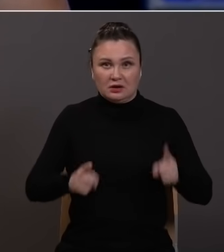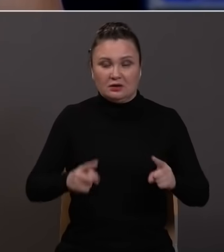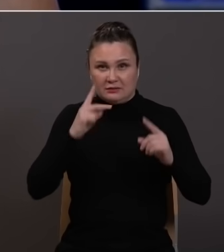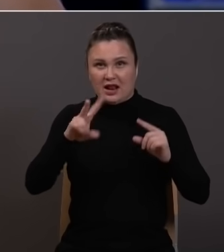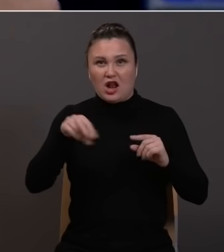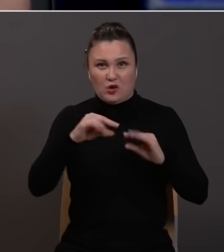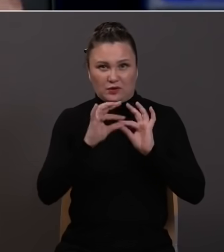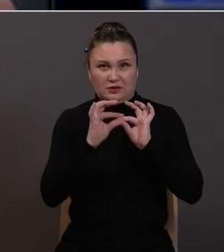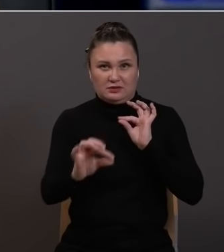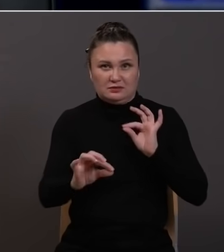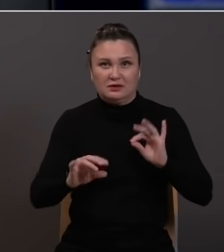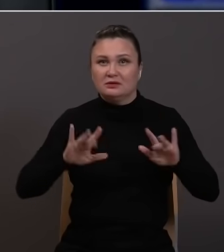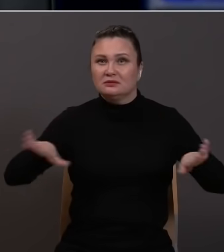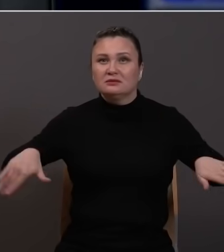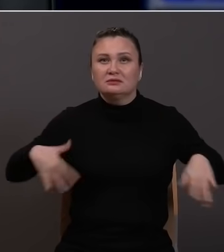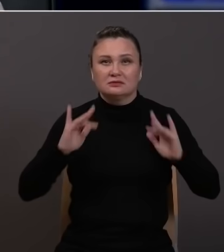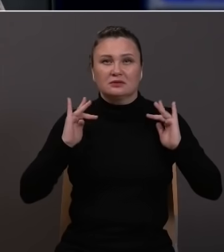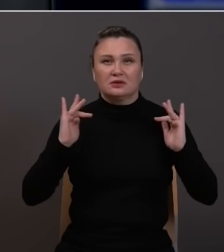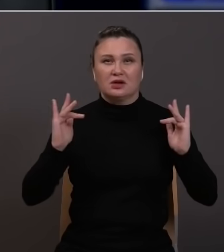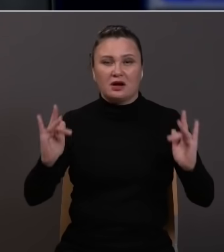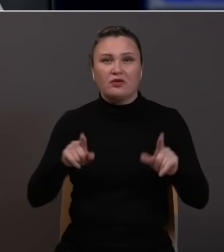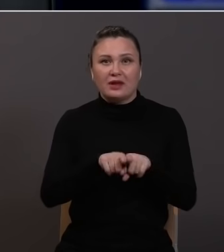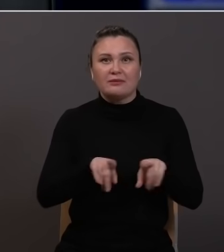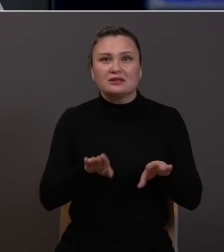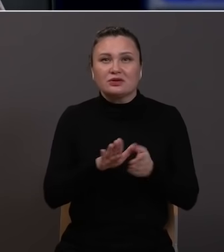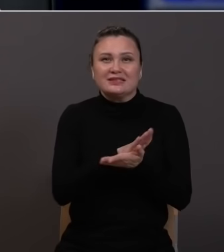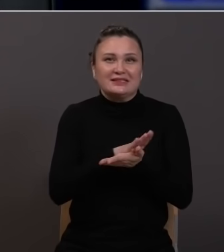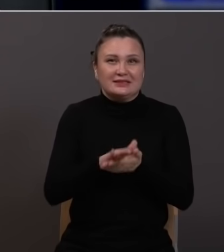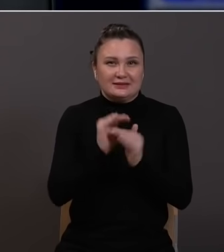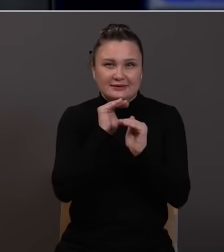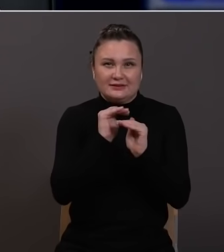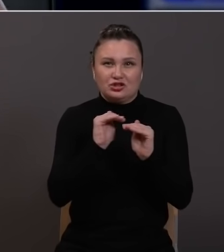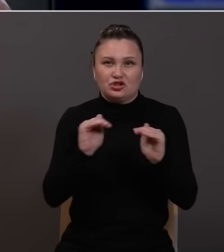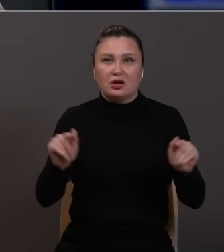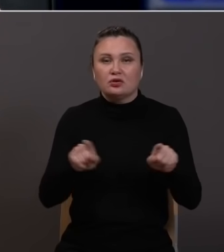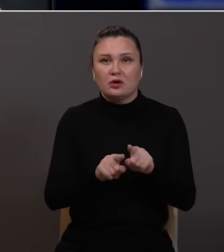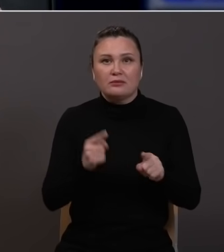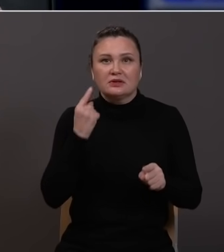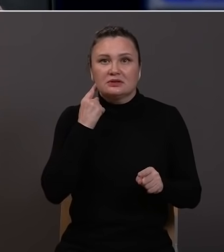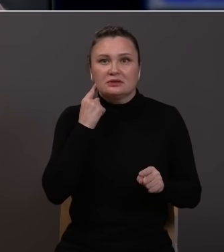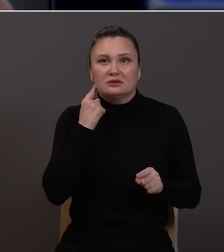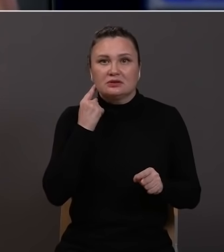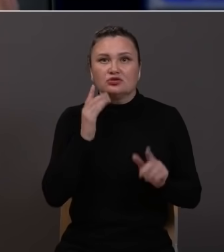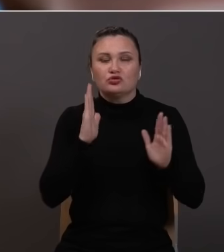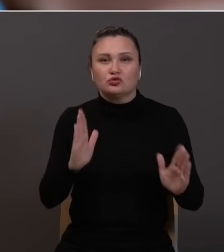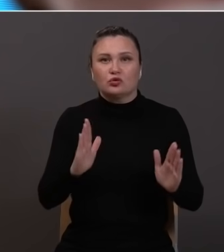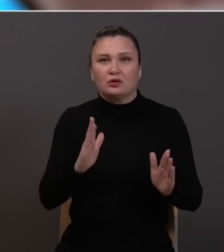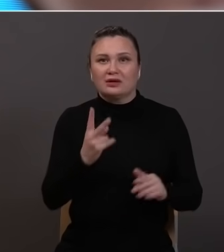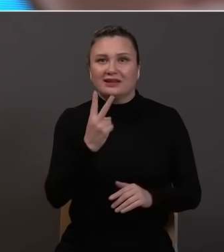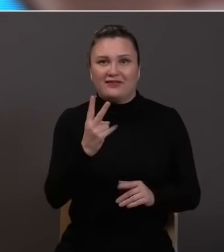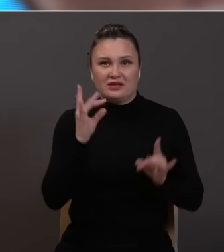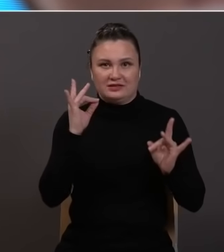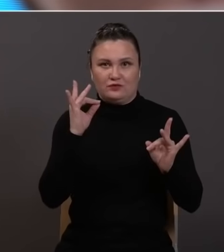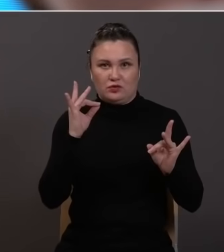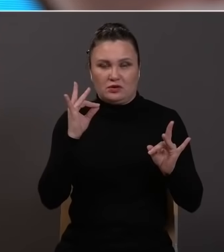кромке ледяной, никого вокруг нету, там настолько стерильная тишина, что ты слышишь только два